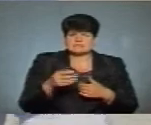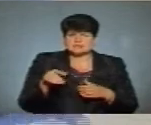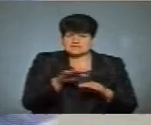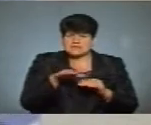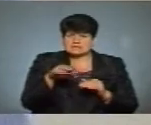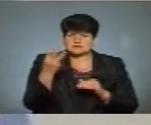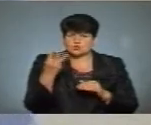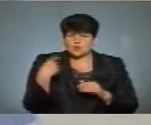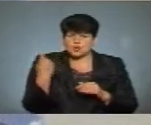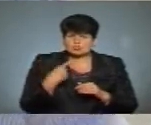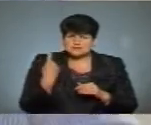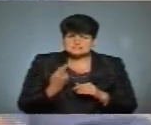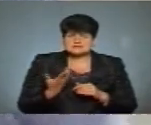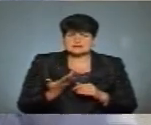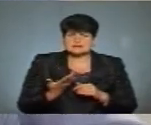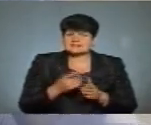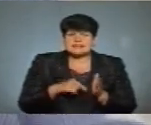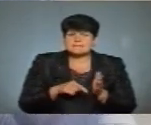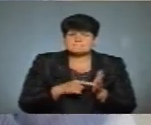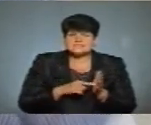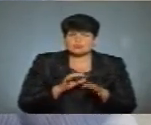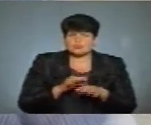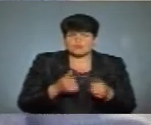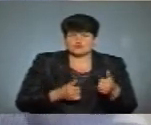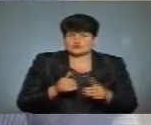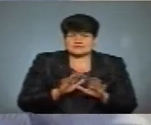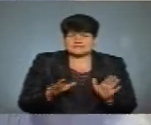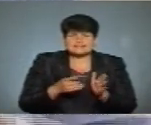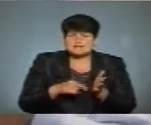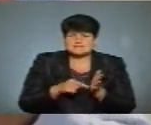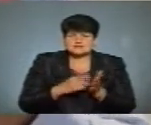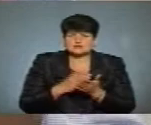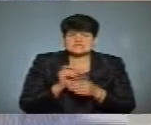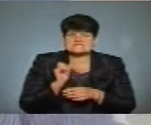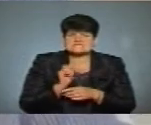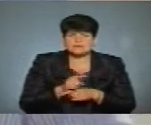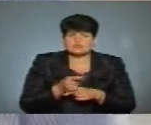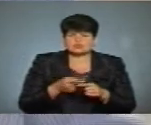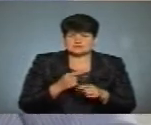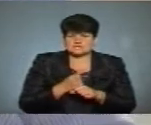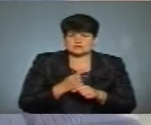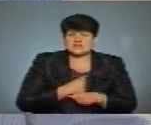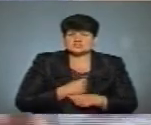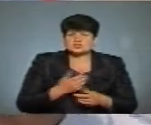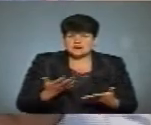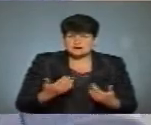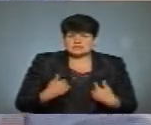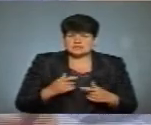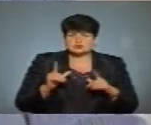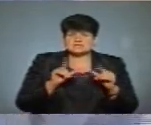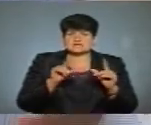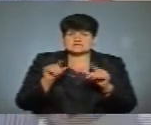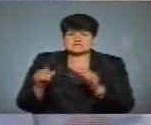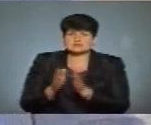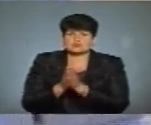а місто залишили сам на сам цим проектом. Не місто проводило тендер, не місто є замовником цих робіт, на жаль. Я тоді поїздив,